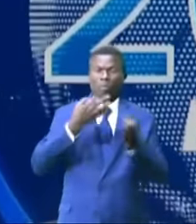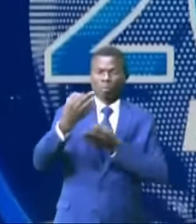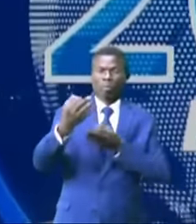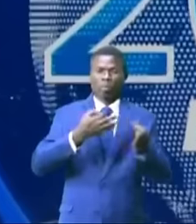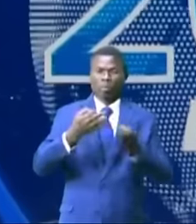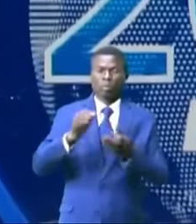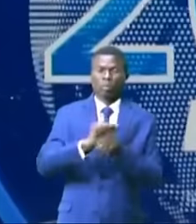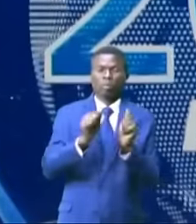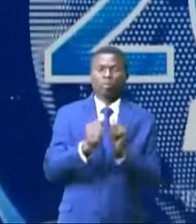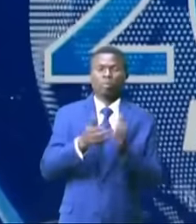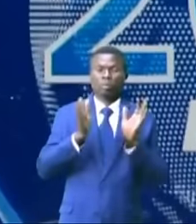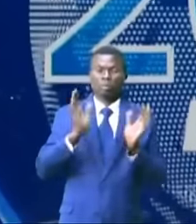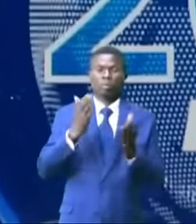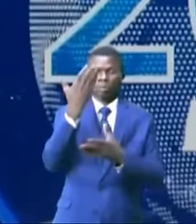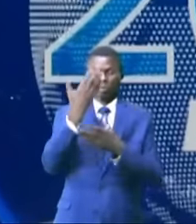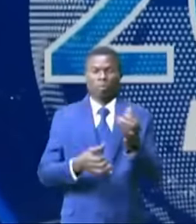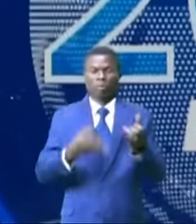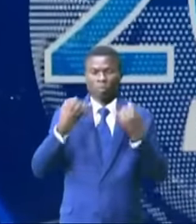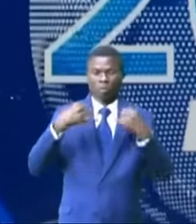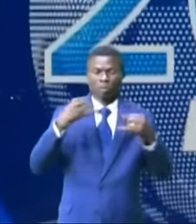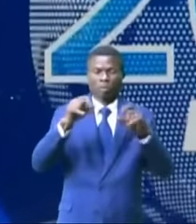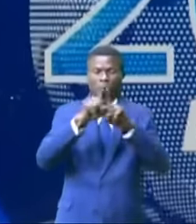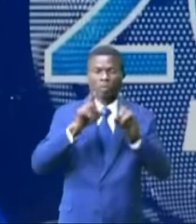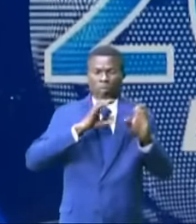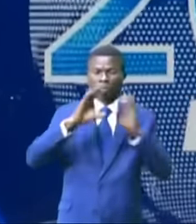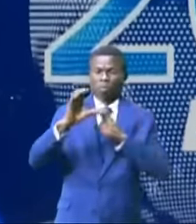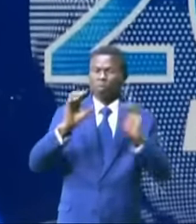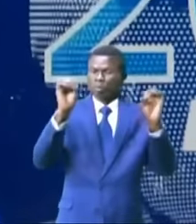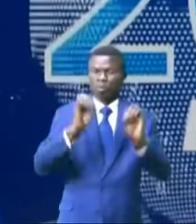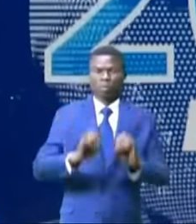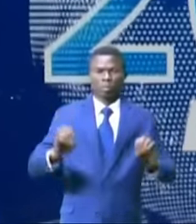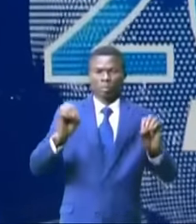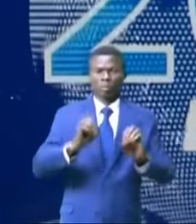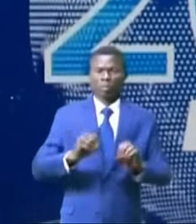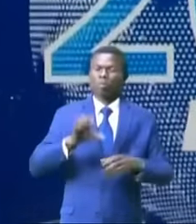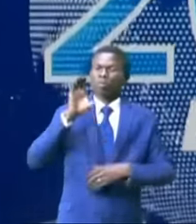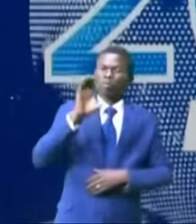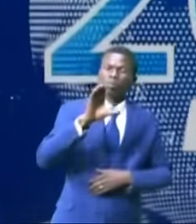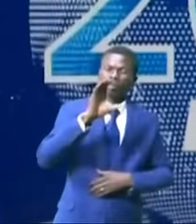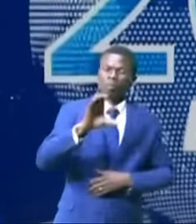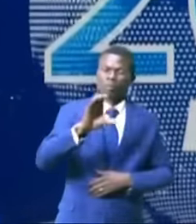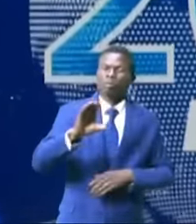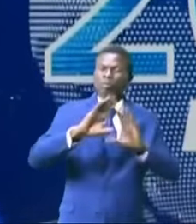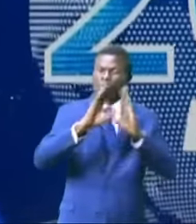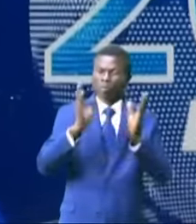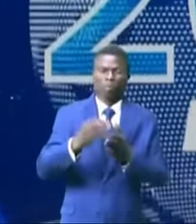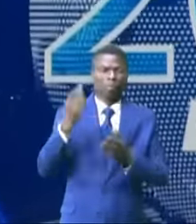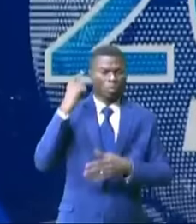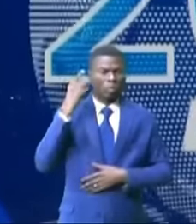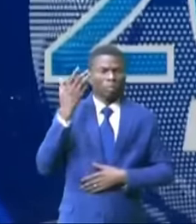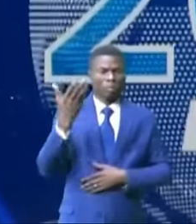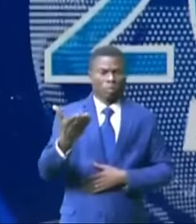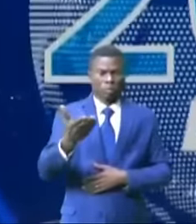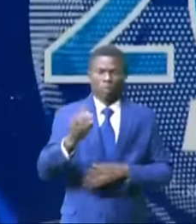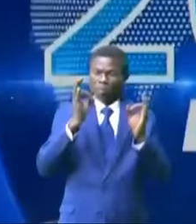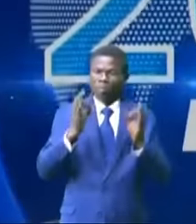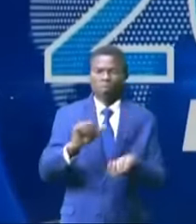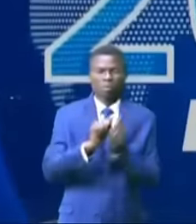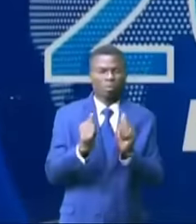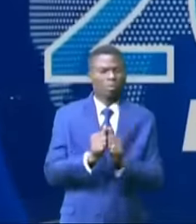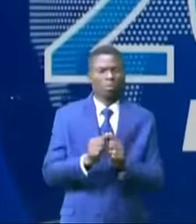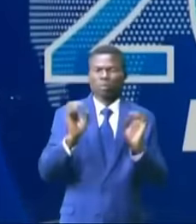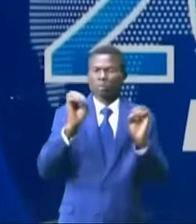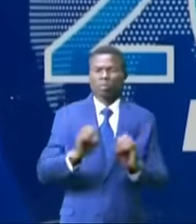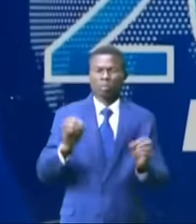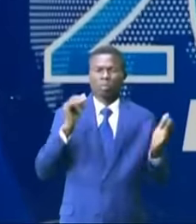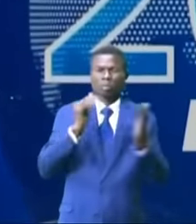une situation d'absence d'information et de communication. Des injures publiques ont été proférées sans aucune raison à l'endroit